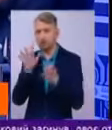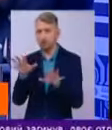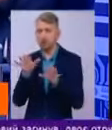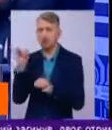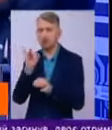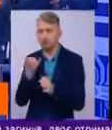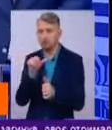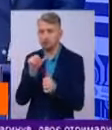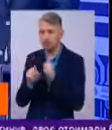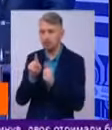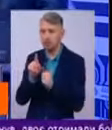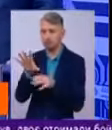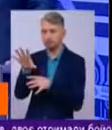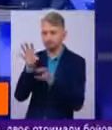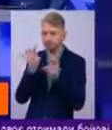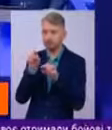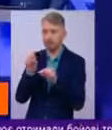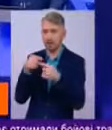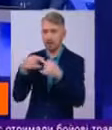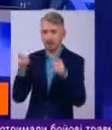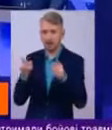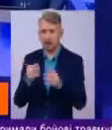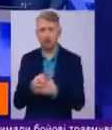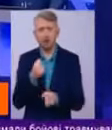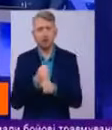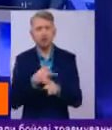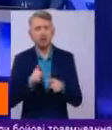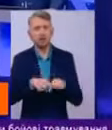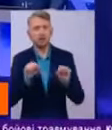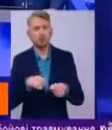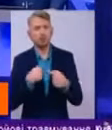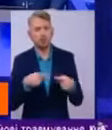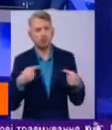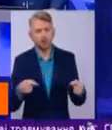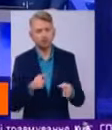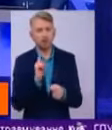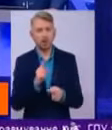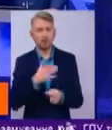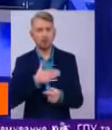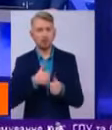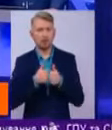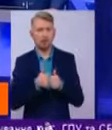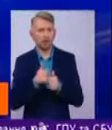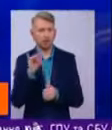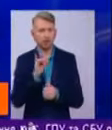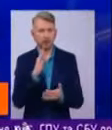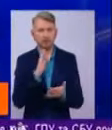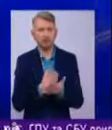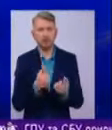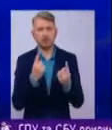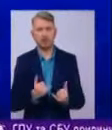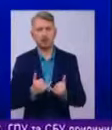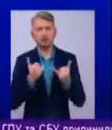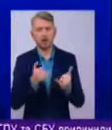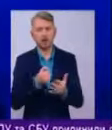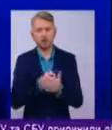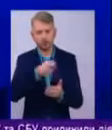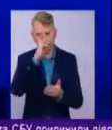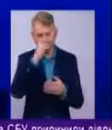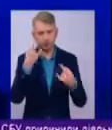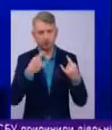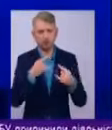історію саме з екрану? Робити це можна по-різному, але у моїх колег-істориків є велика шана до державного